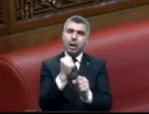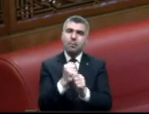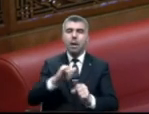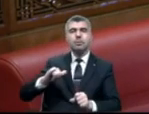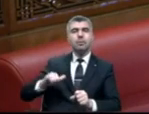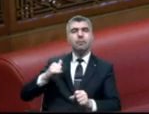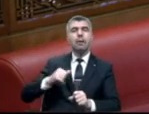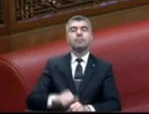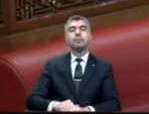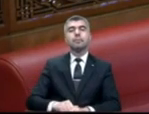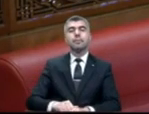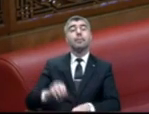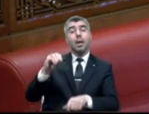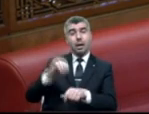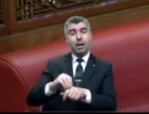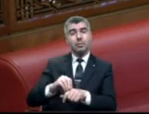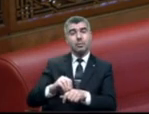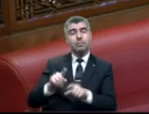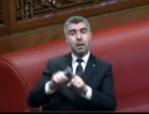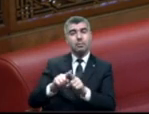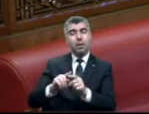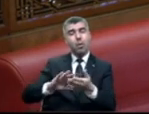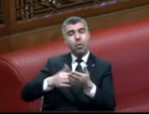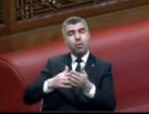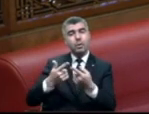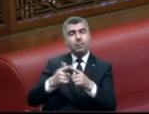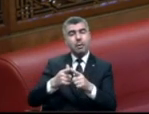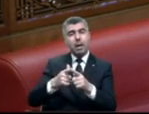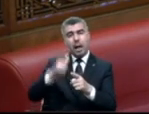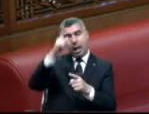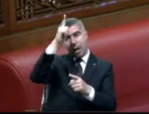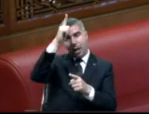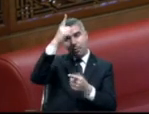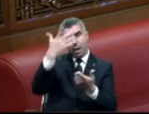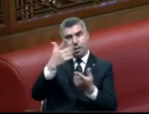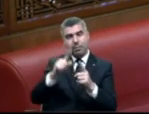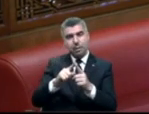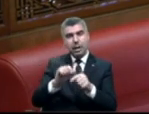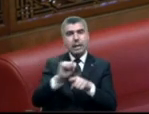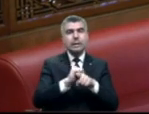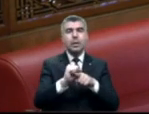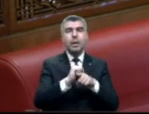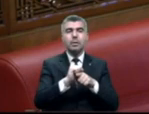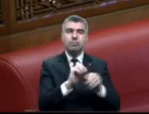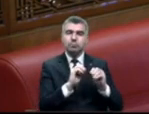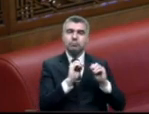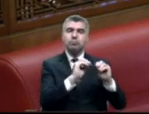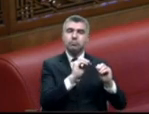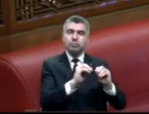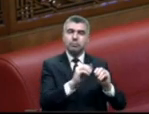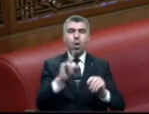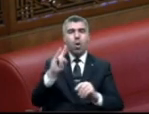الشباب. وتم إعادة عمليات جديدة مع الجانب الألماني في إطار التكوين بالتناوب في